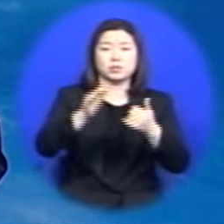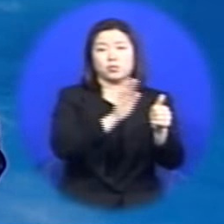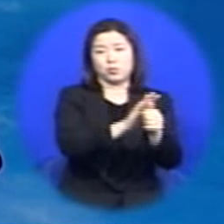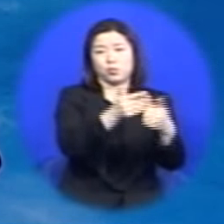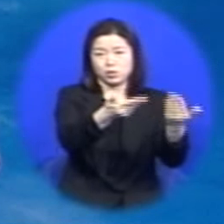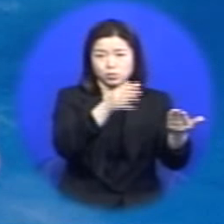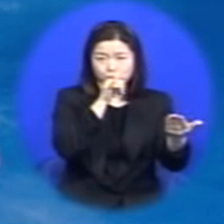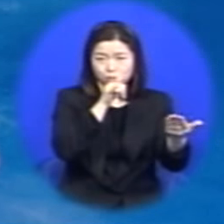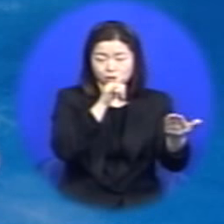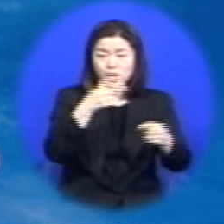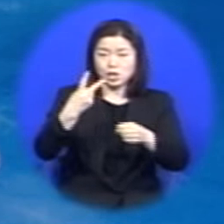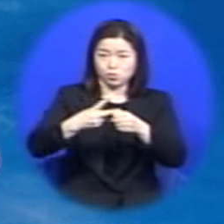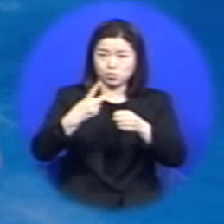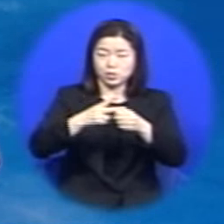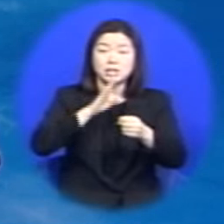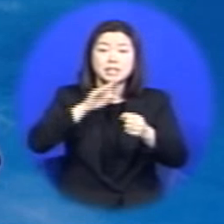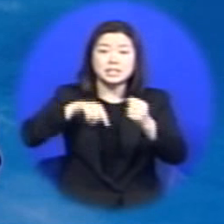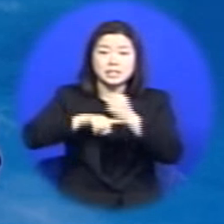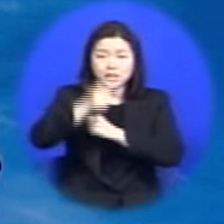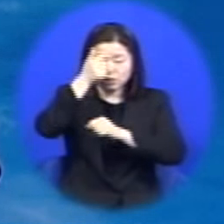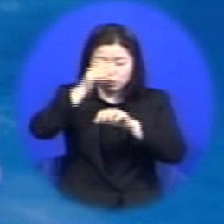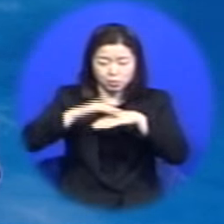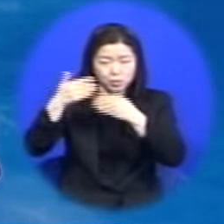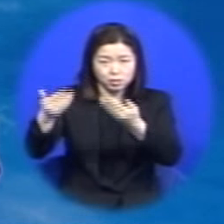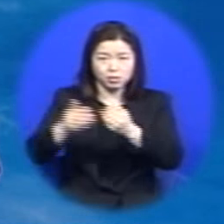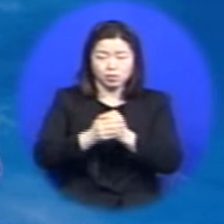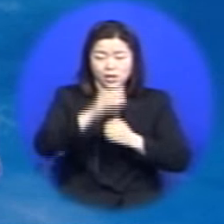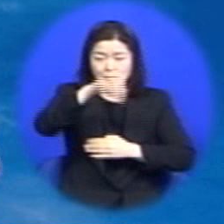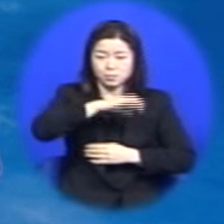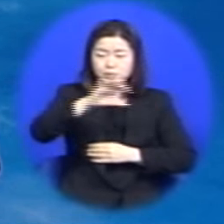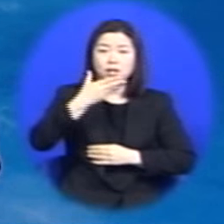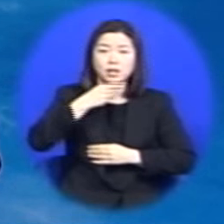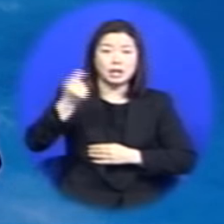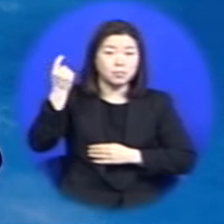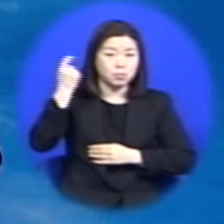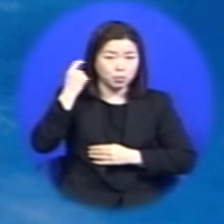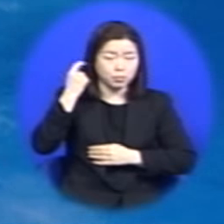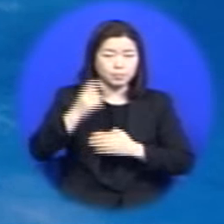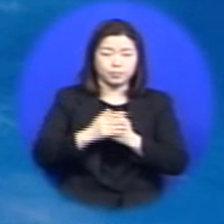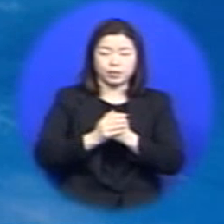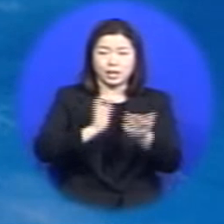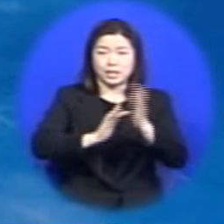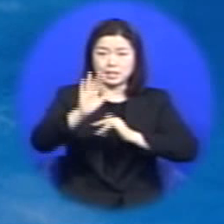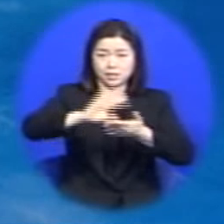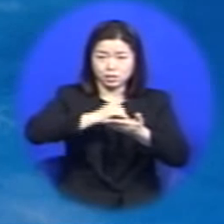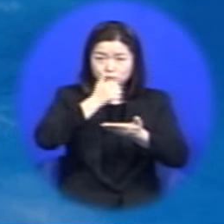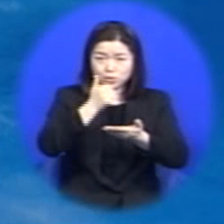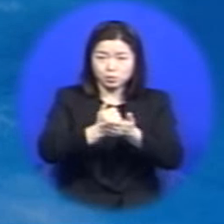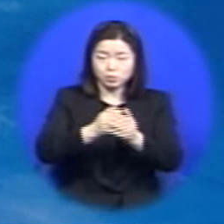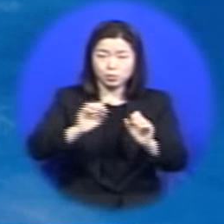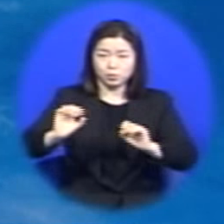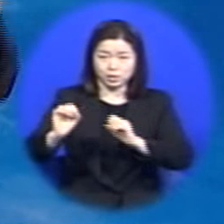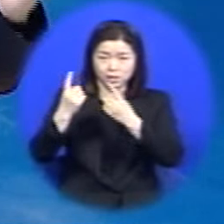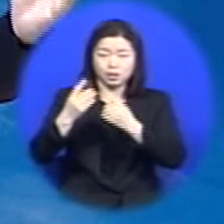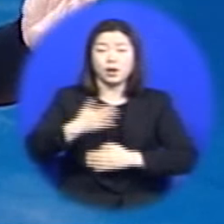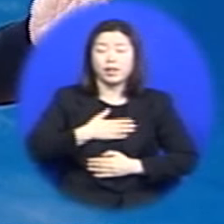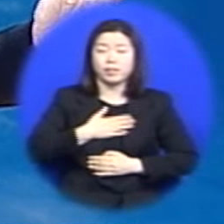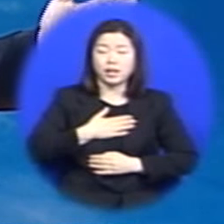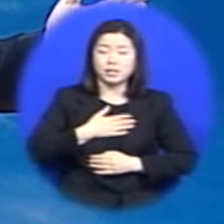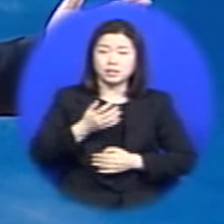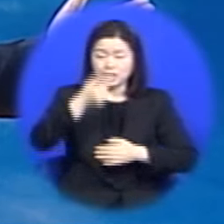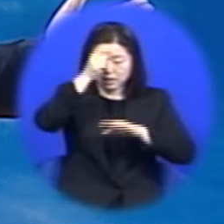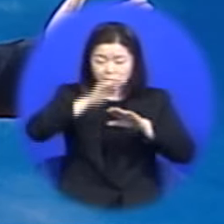진리로 예배하는 겁니다. 십자가의 복음, 예수 그리스도로 인하여 나는